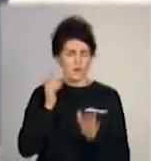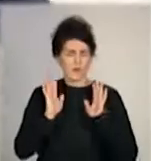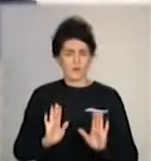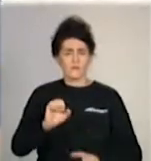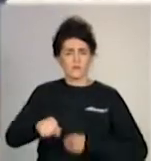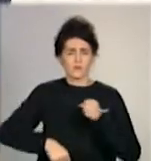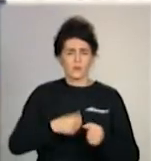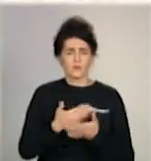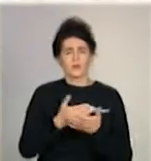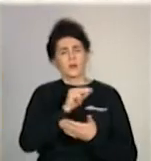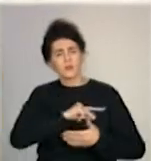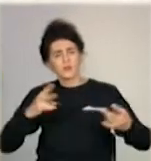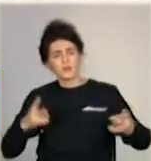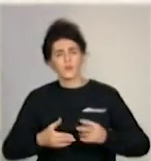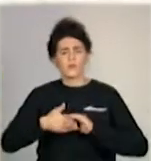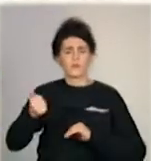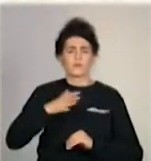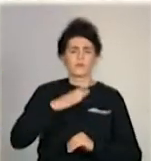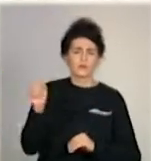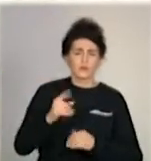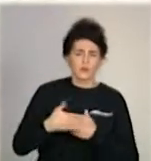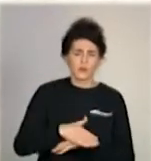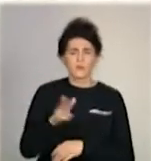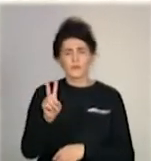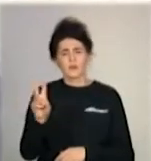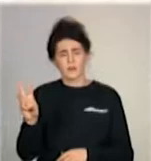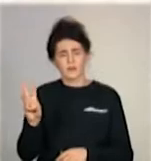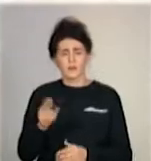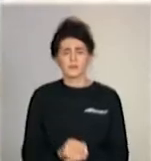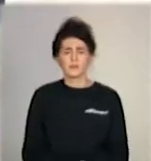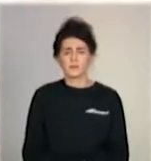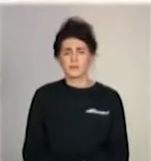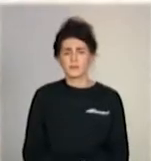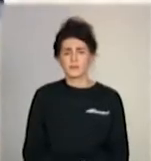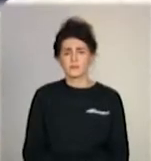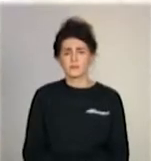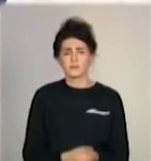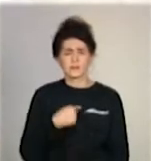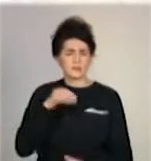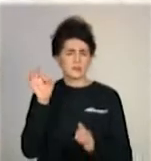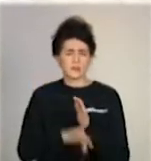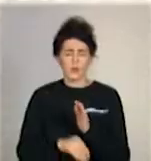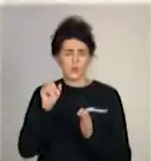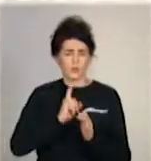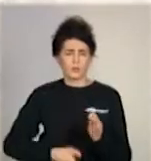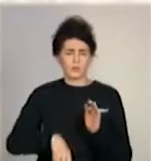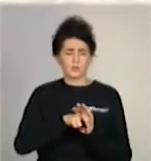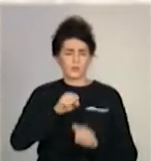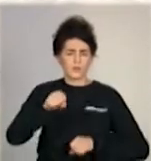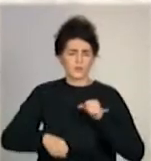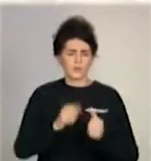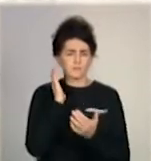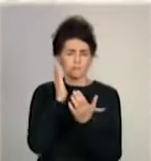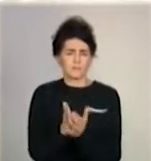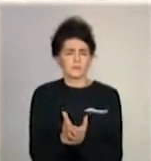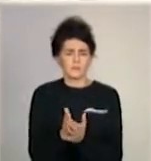на роботу другий раз і в час ночі, і в два, і в три. Прыгнув, я беру з собою